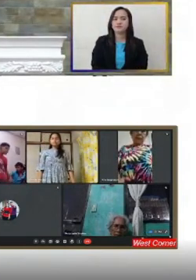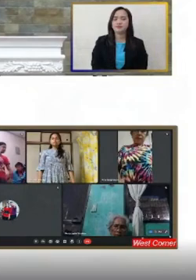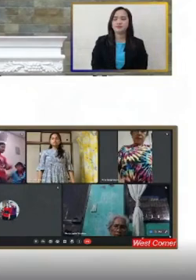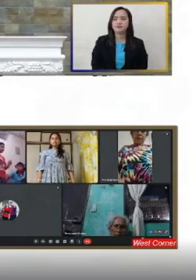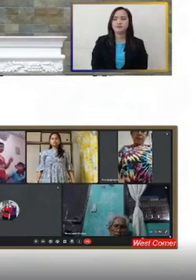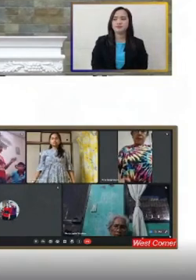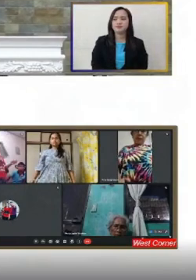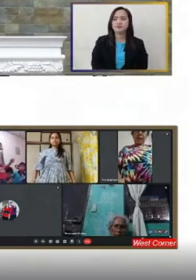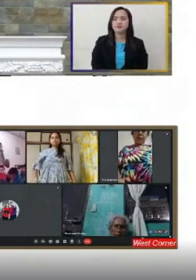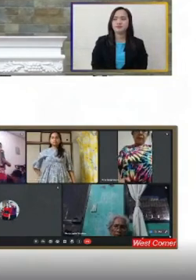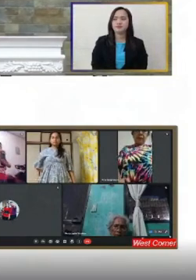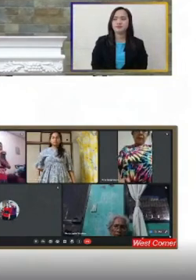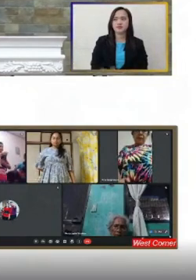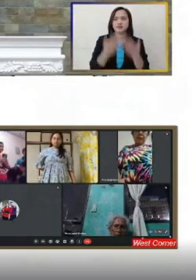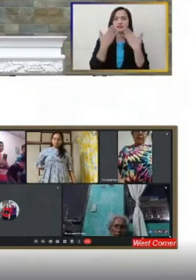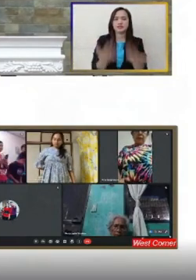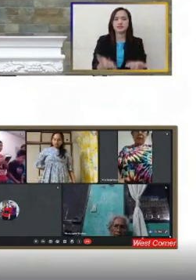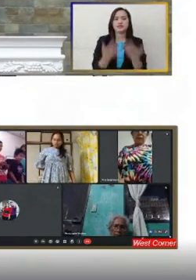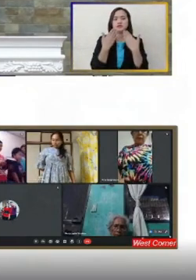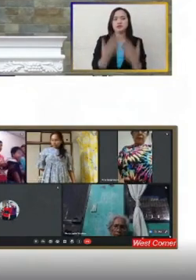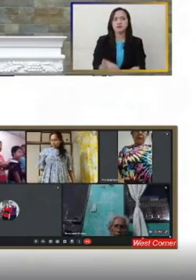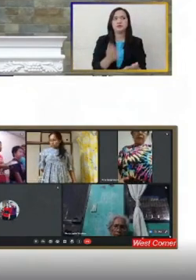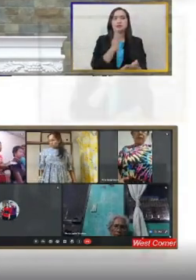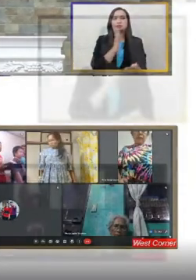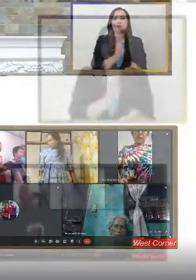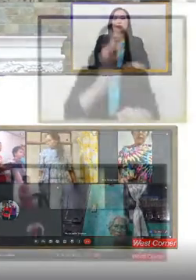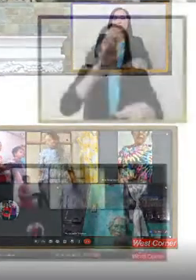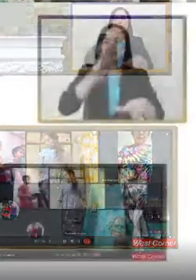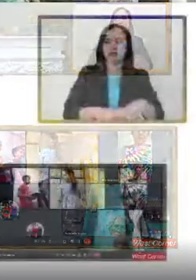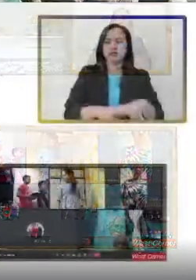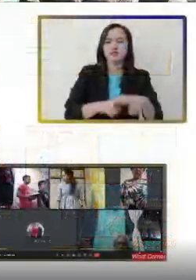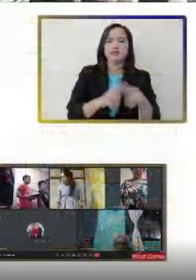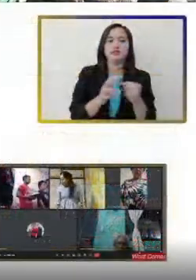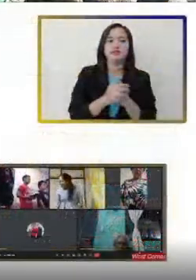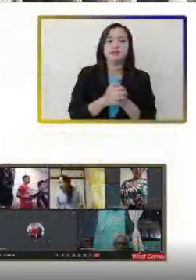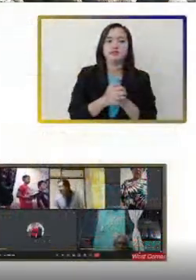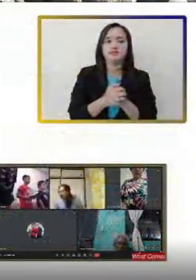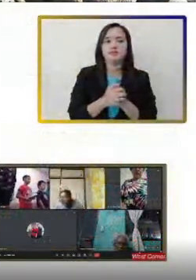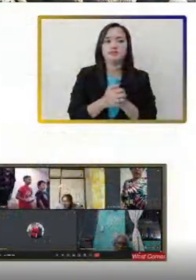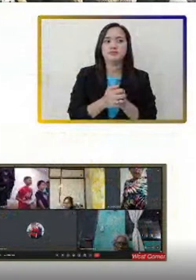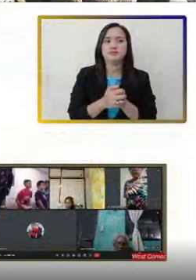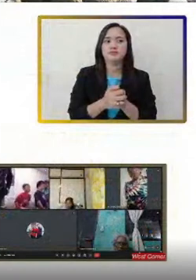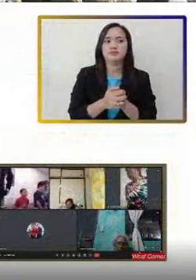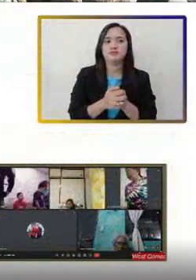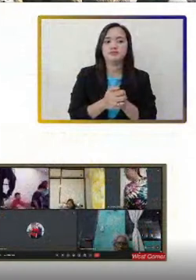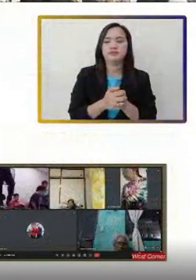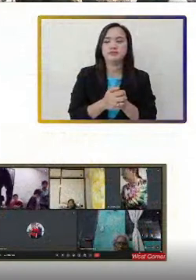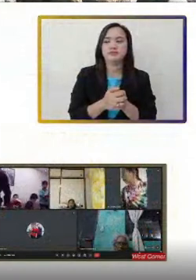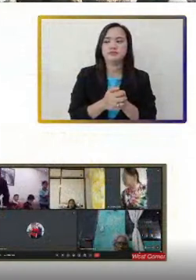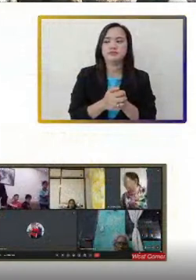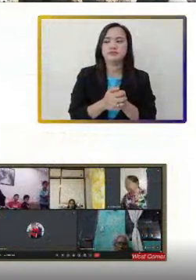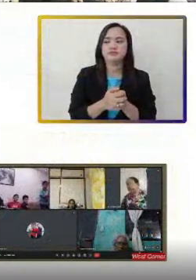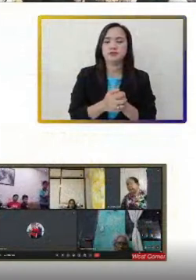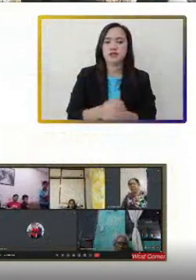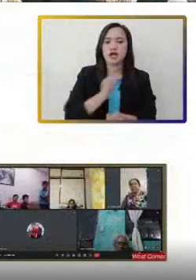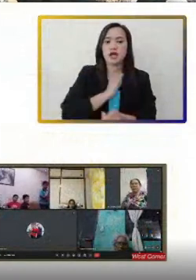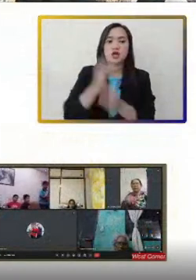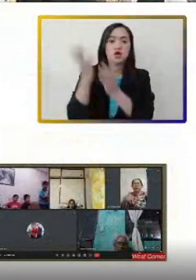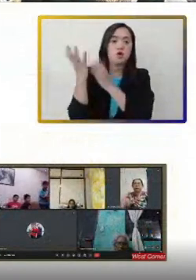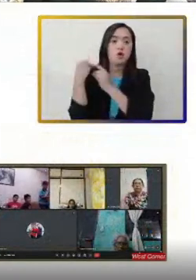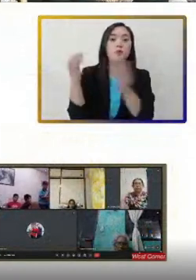All right, amen. Thank you. Please be seated. At salamat sa mga testimonies na narinig po